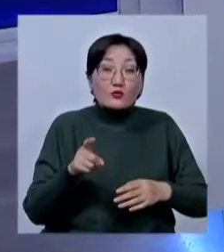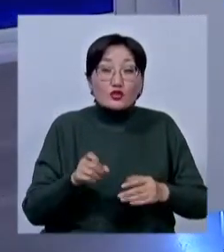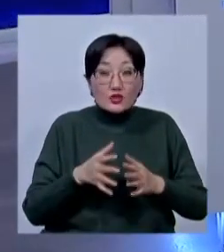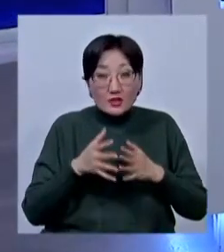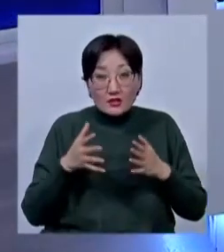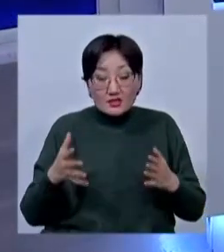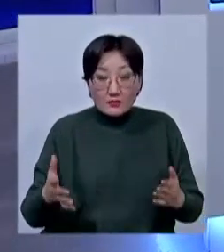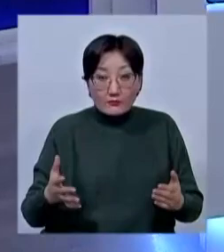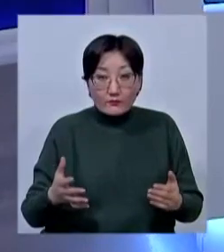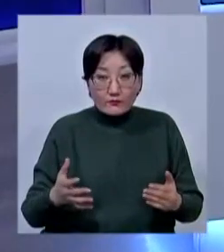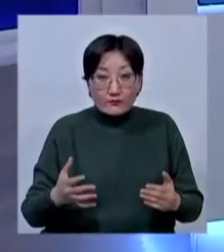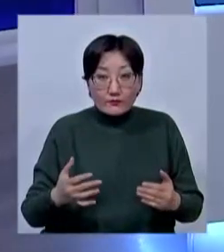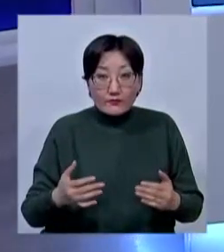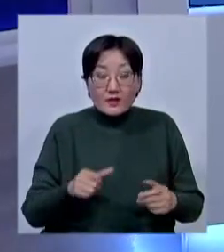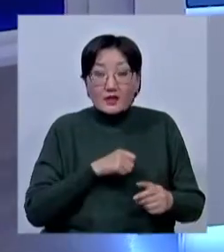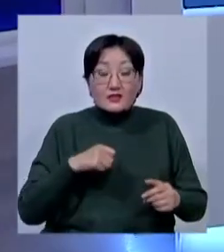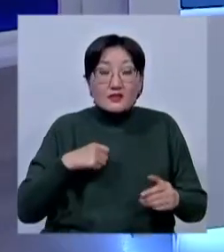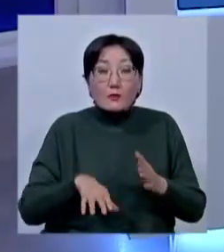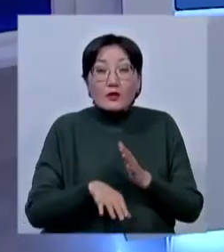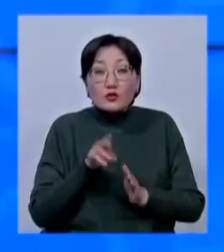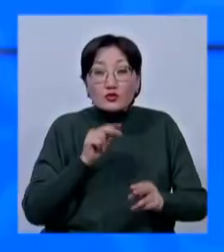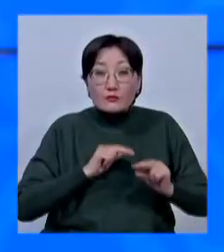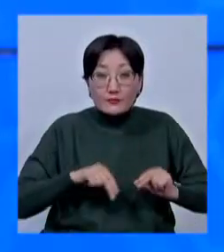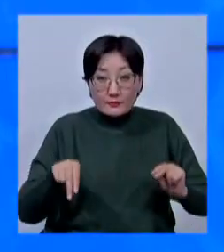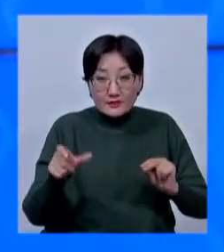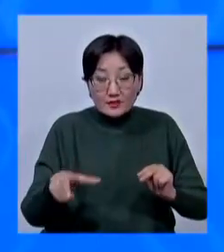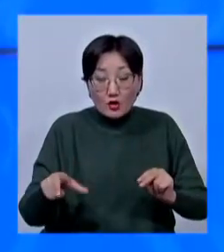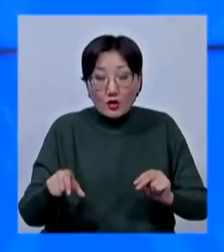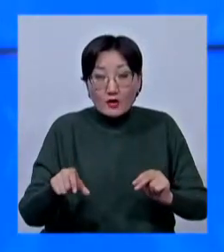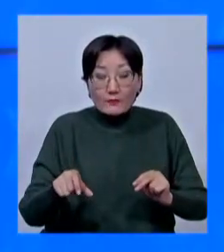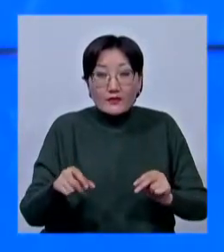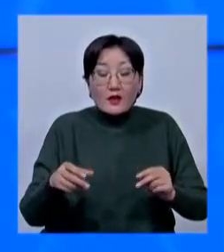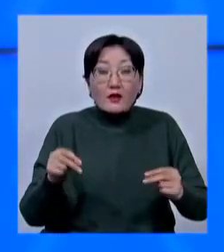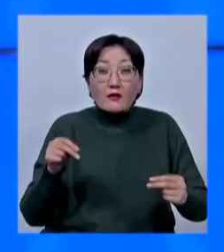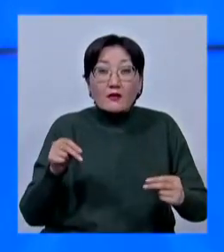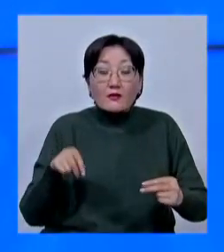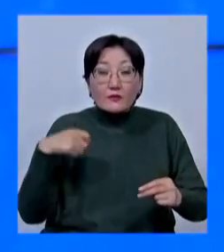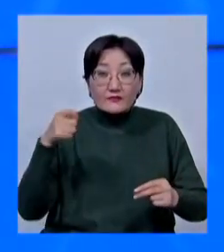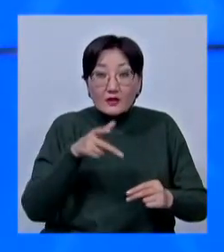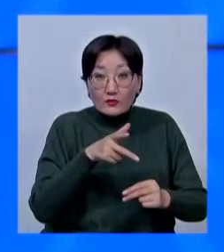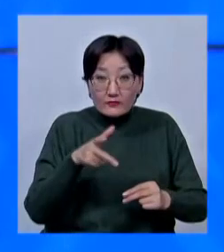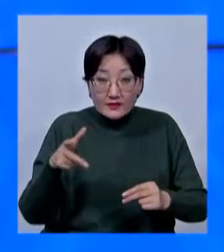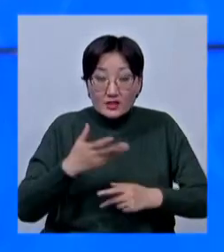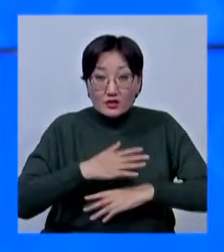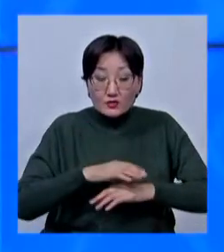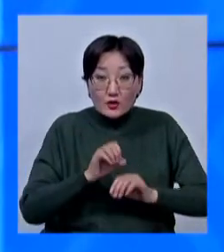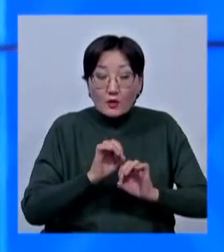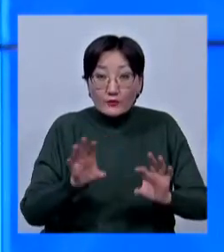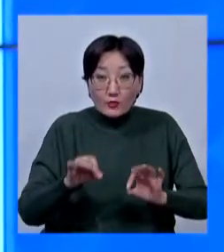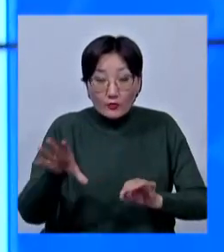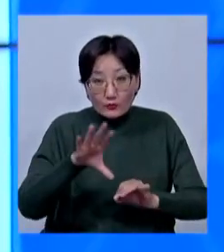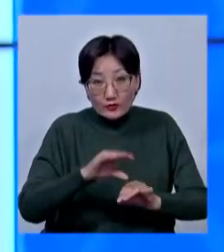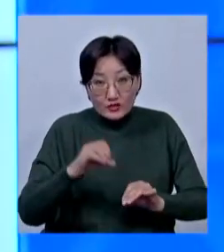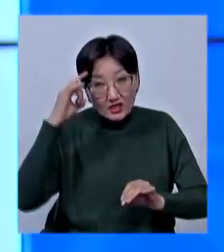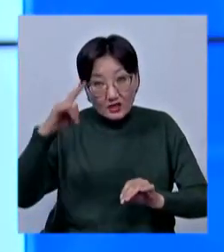астам ең керемет деген мұғалімдеріміз сабақ түсіріп жатыр, да? Сабақ түсіріп жатыр. Ол сабақты бүкіл